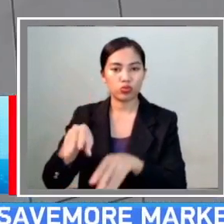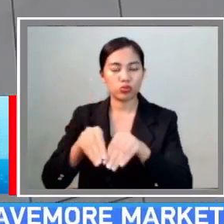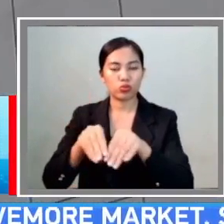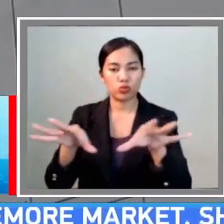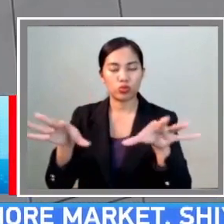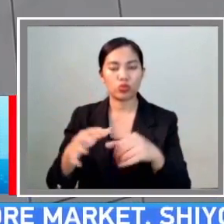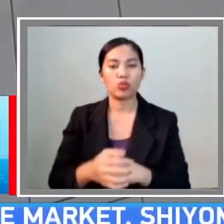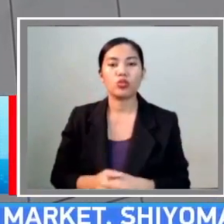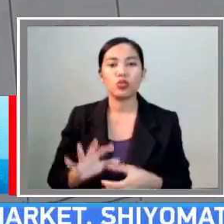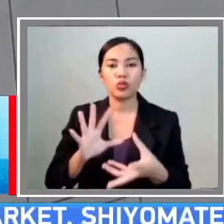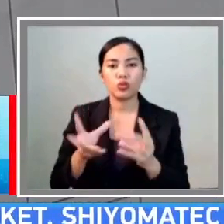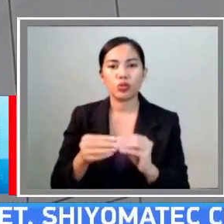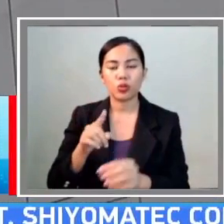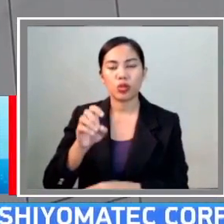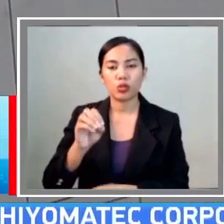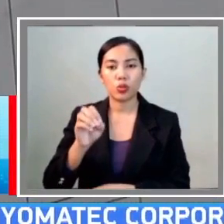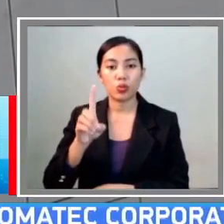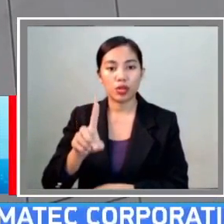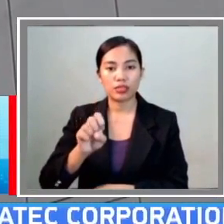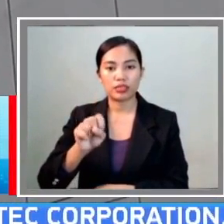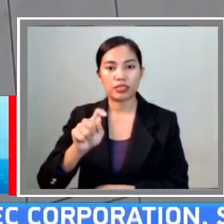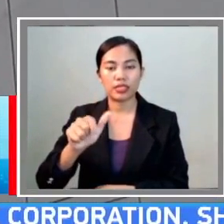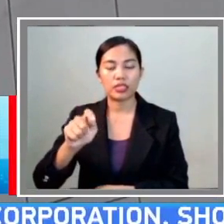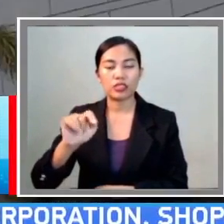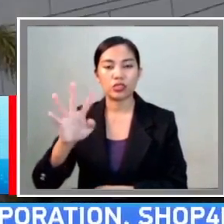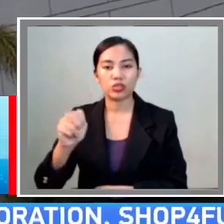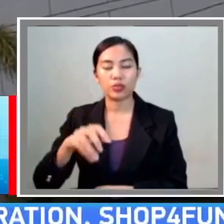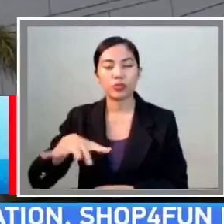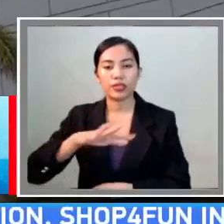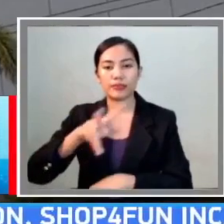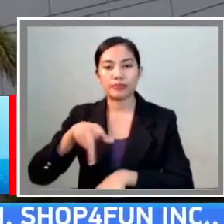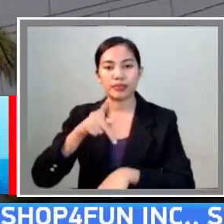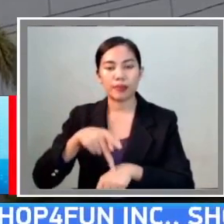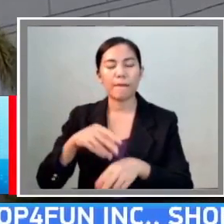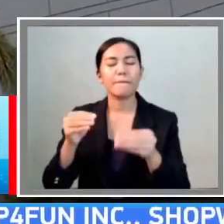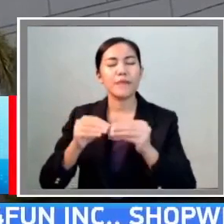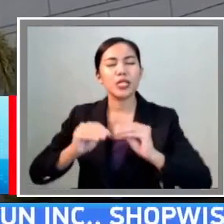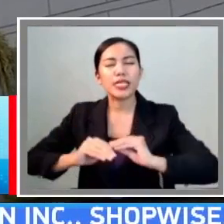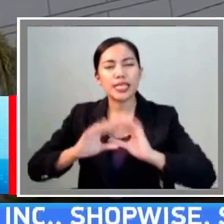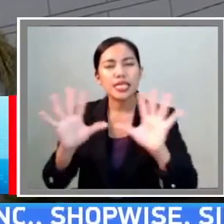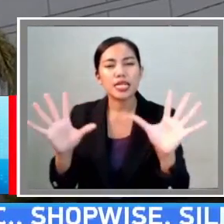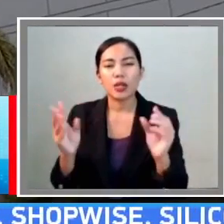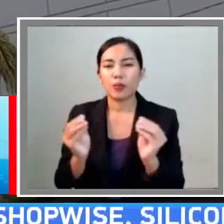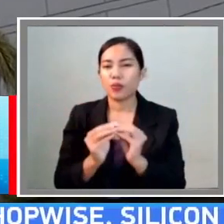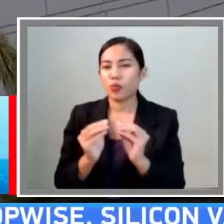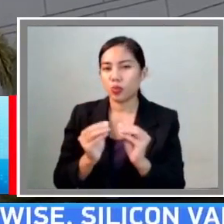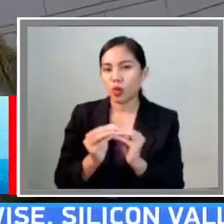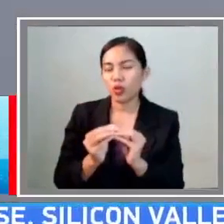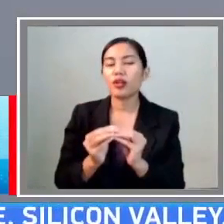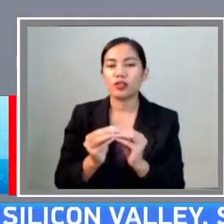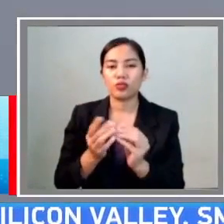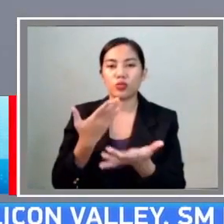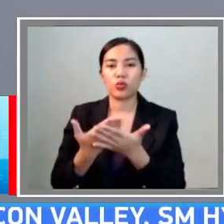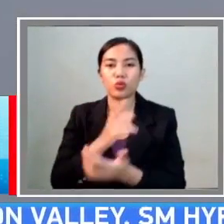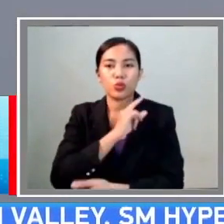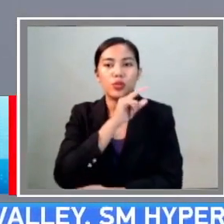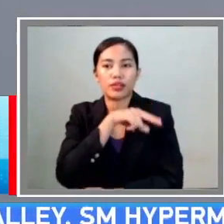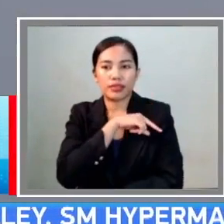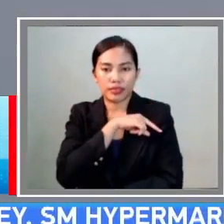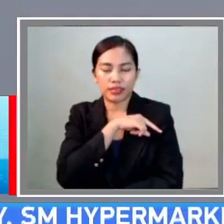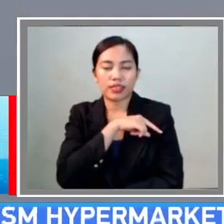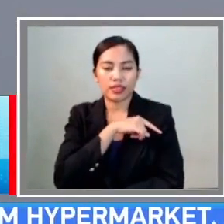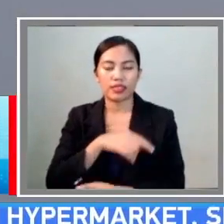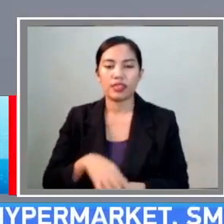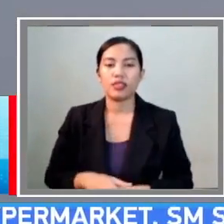GMA sa buong Pilipinas. Mas malinaw at mas magandang viewing experience din po ang hatid ng GMA sa pamamagitan ng